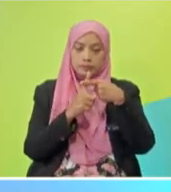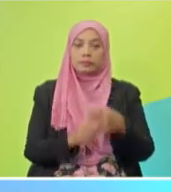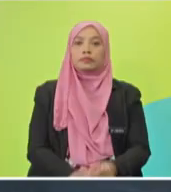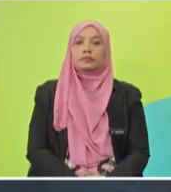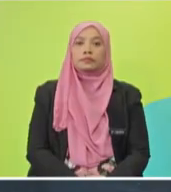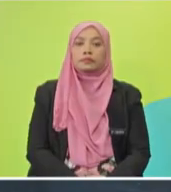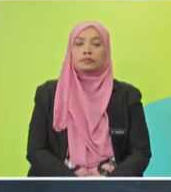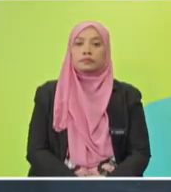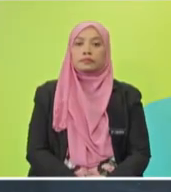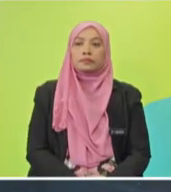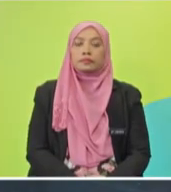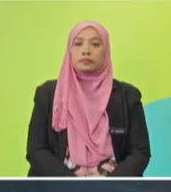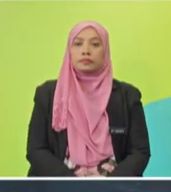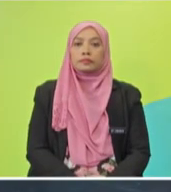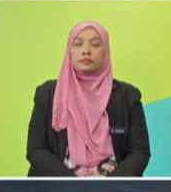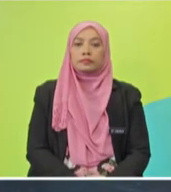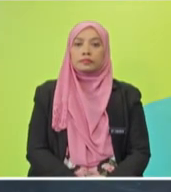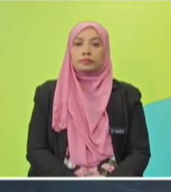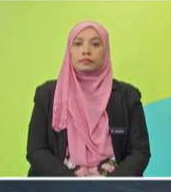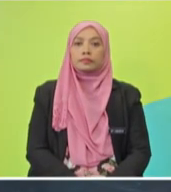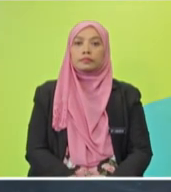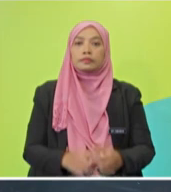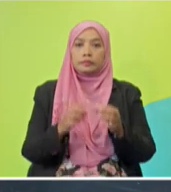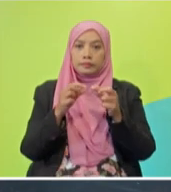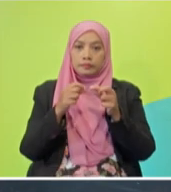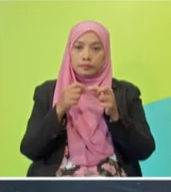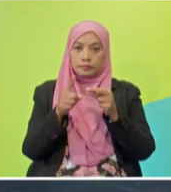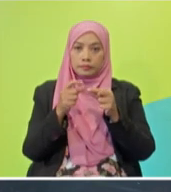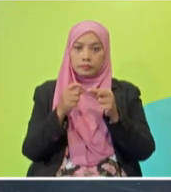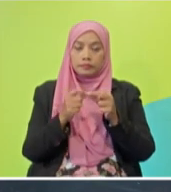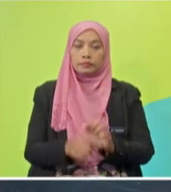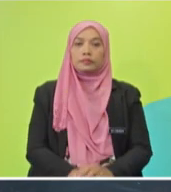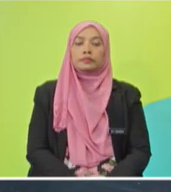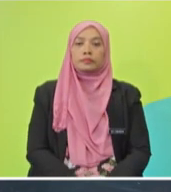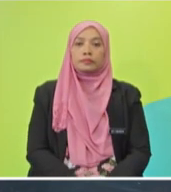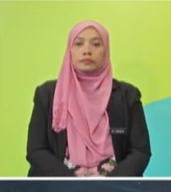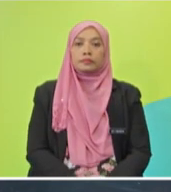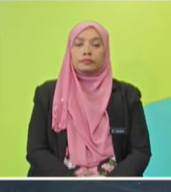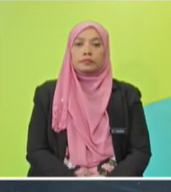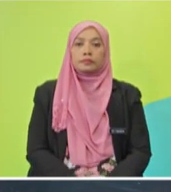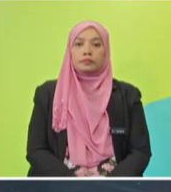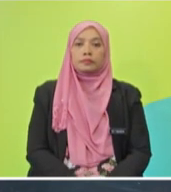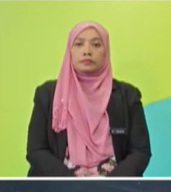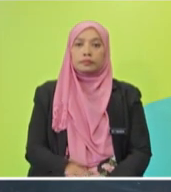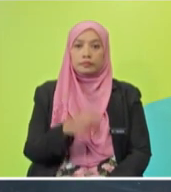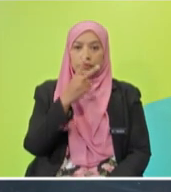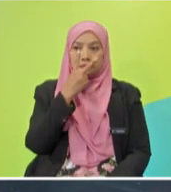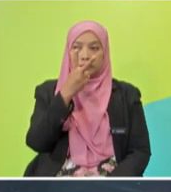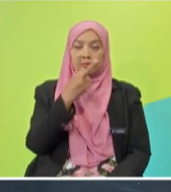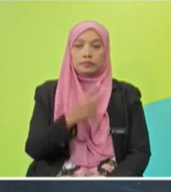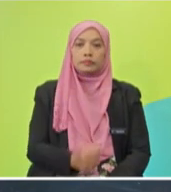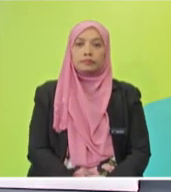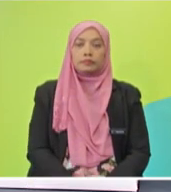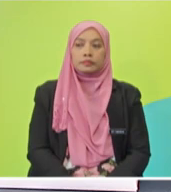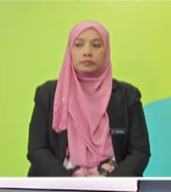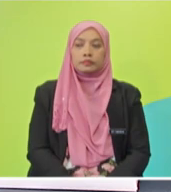guli tersebut. Guli kan tadi ada kita di ada sini, 2 saja kan? Harap murid-murid yang ada di rumah pun dapat lihat ya. Dalam ni ada